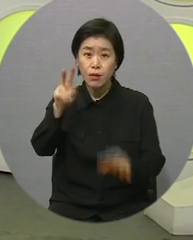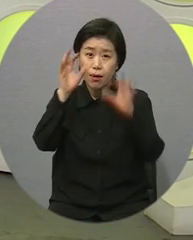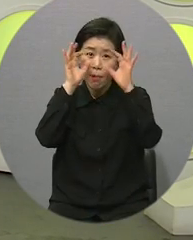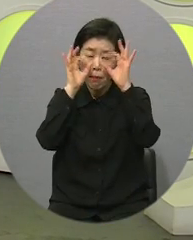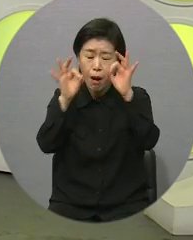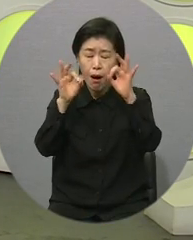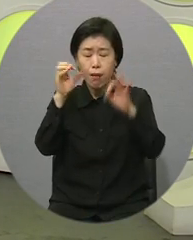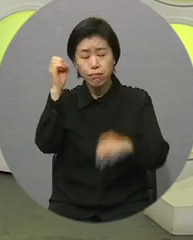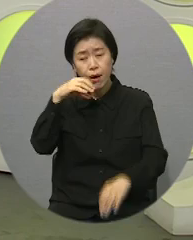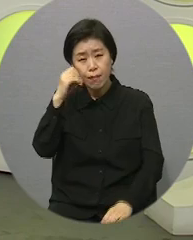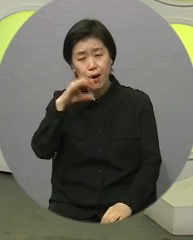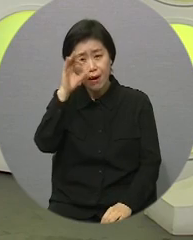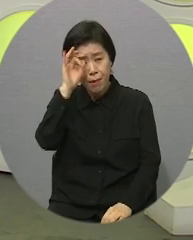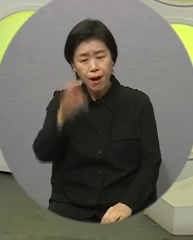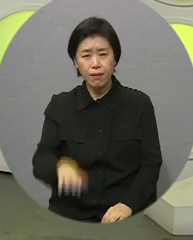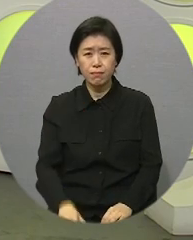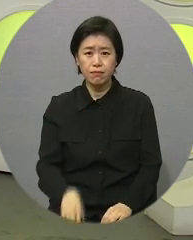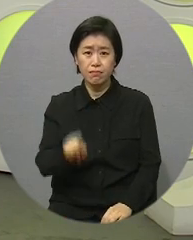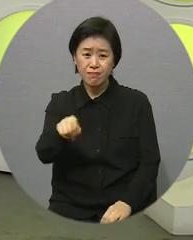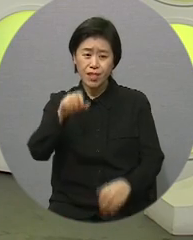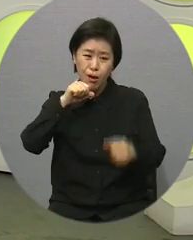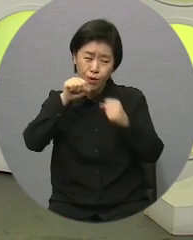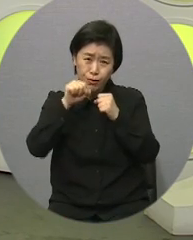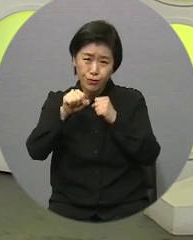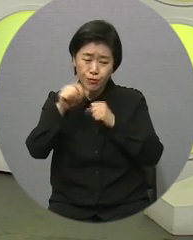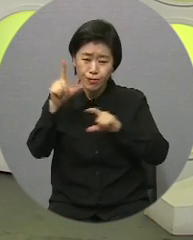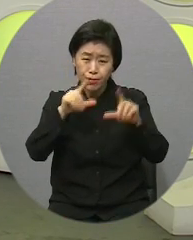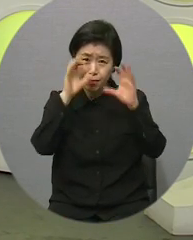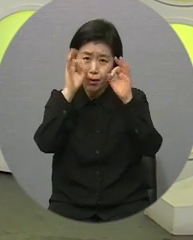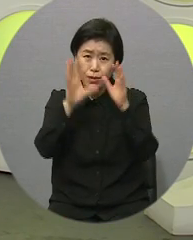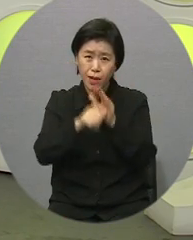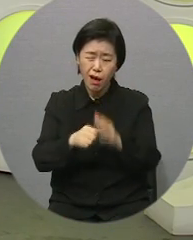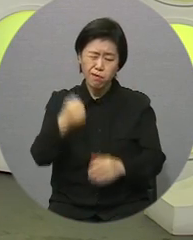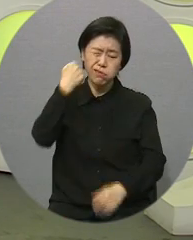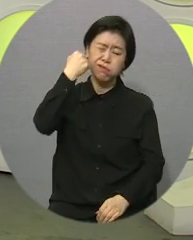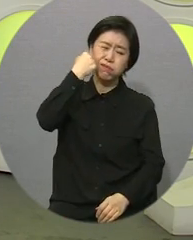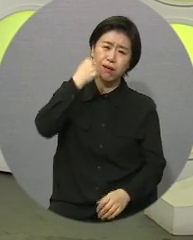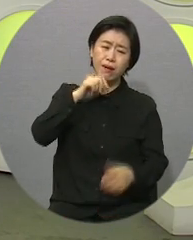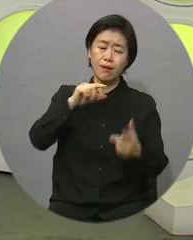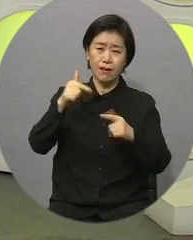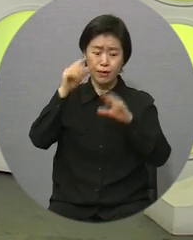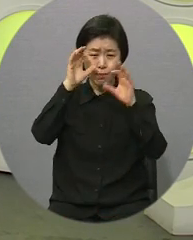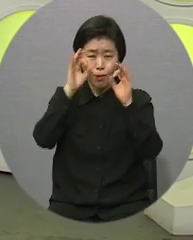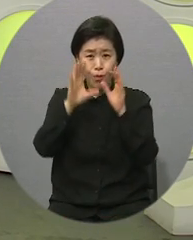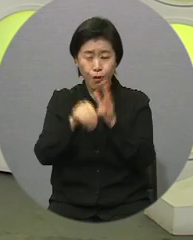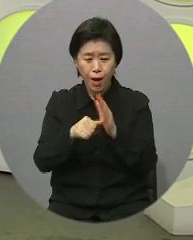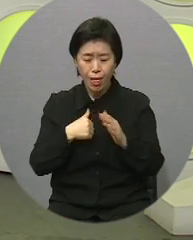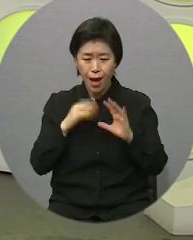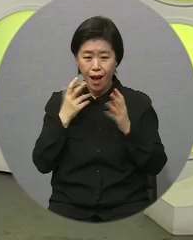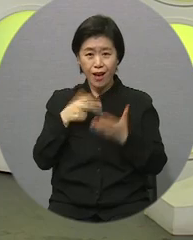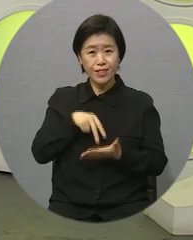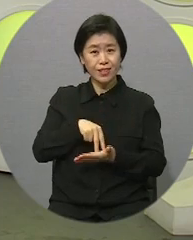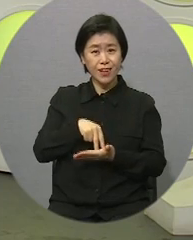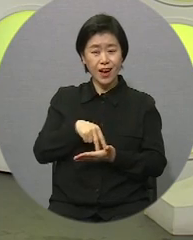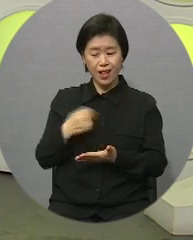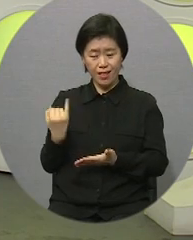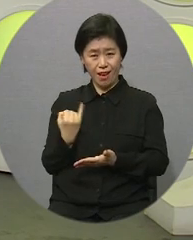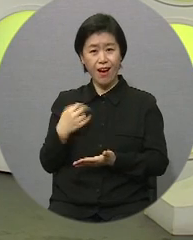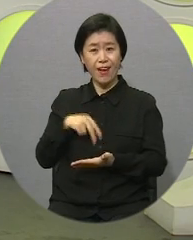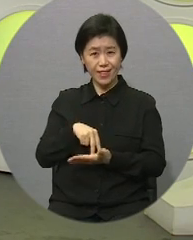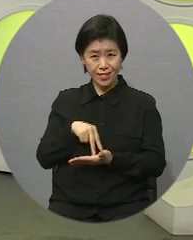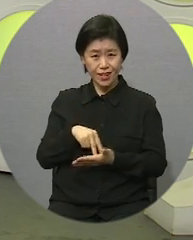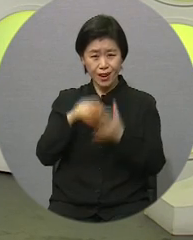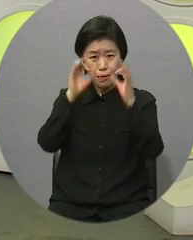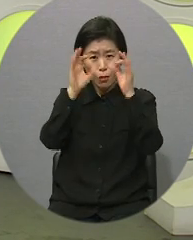너무 그 맞기도 하고 막 그러잖아요 어렸을 때는 그게 막 전도 또 여학생이다 보니까